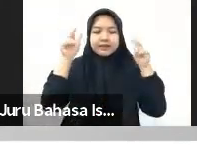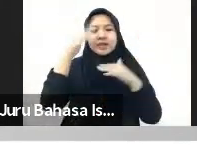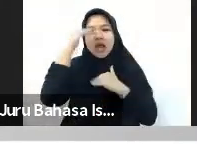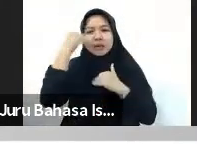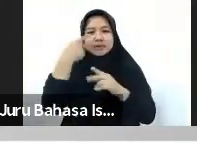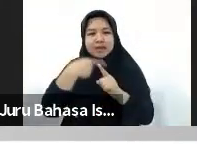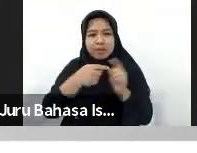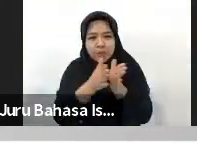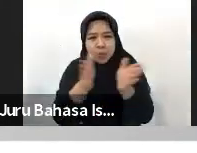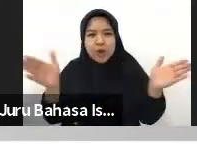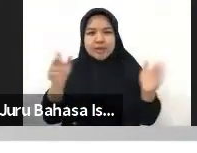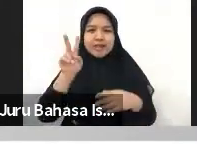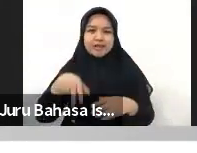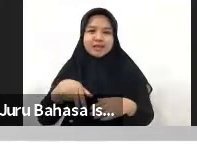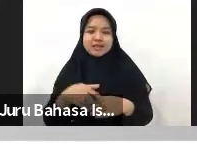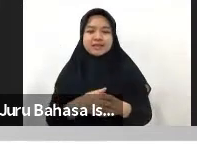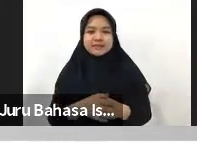lagi. Kemudian